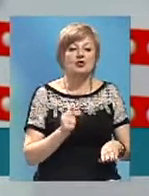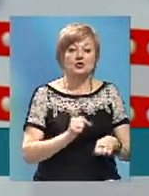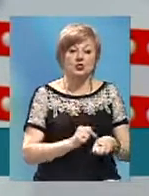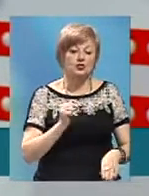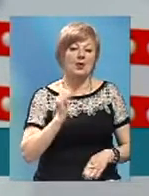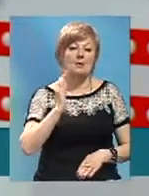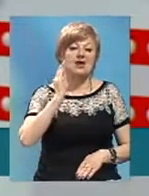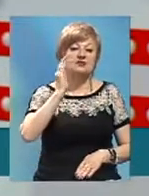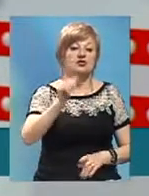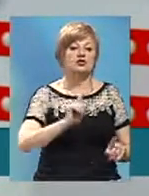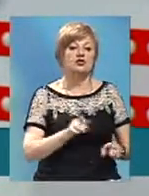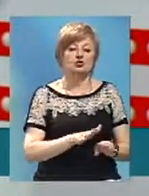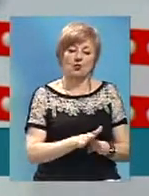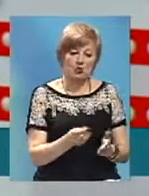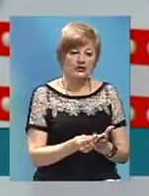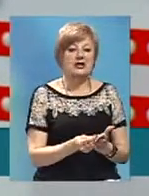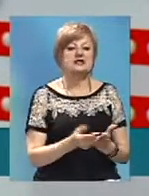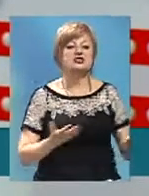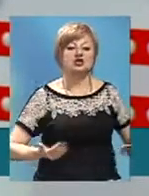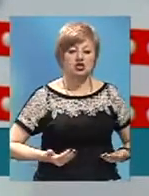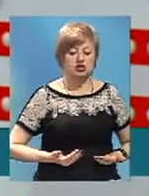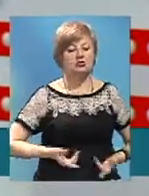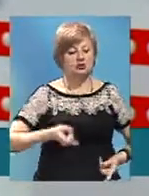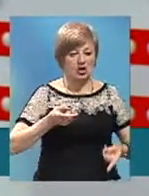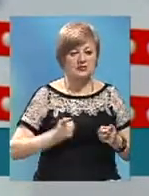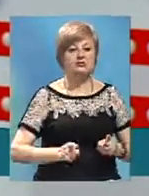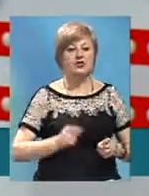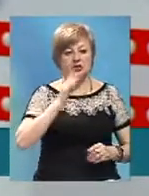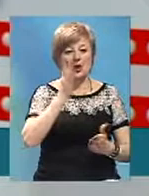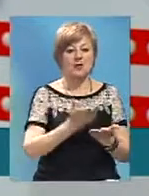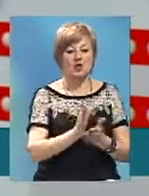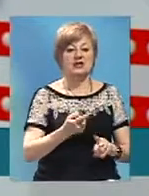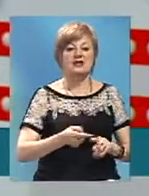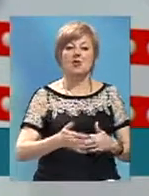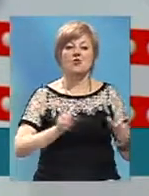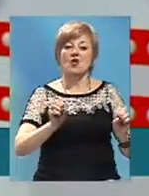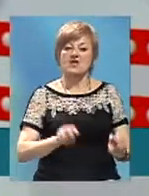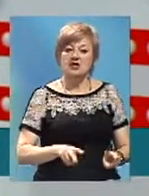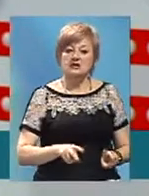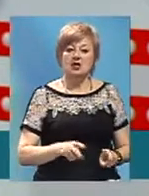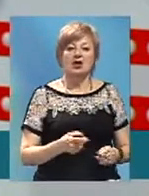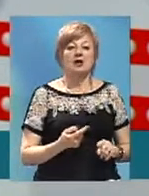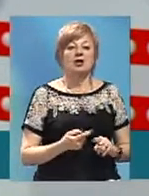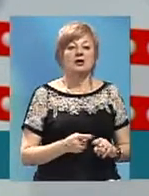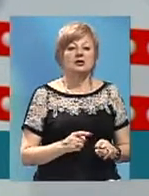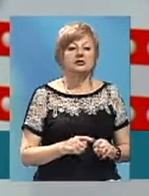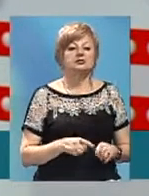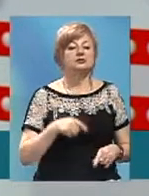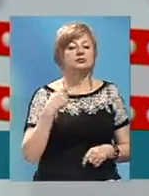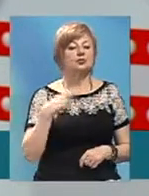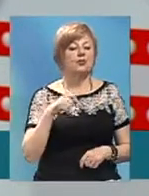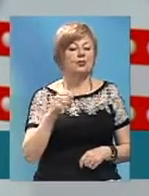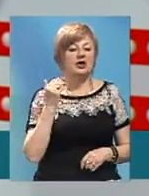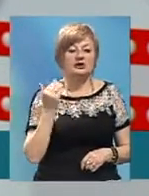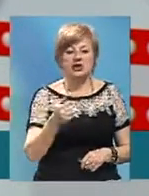перспективу, що може бути повноцінне життя, що насправді політик – це професія. Політик – це професія і для президента. Ми